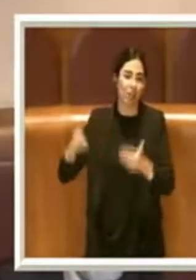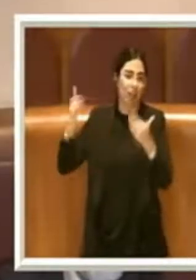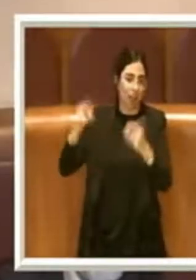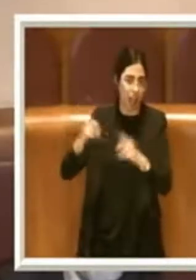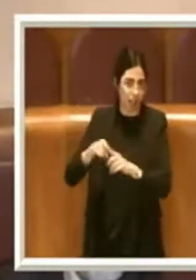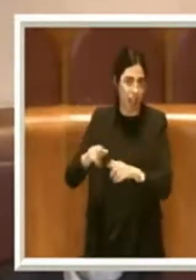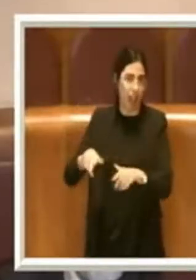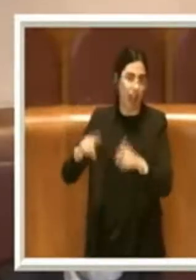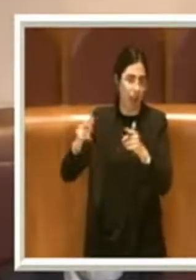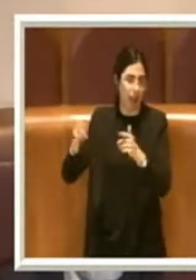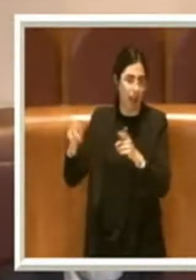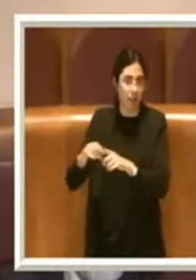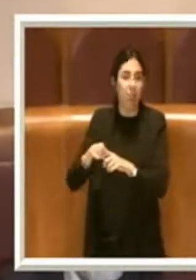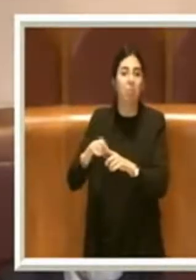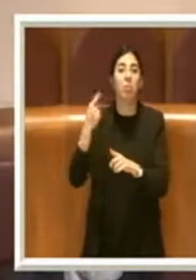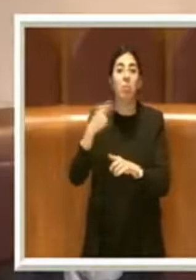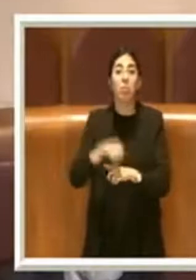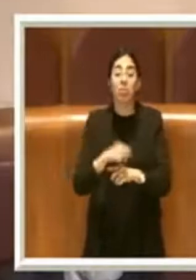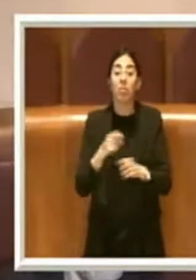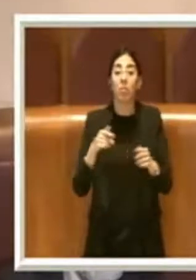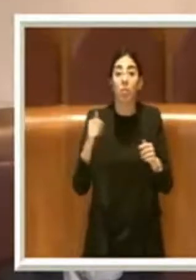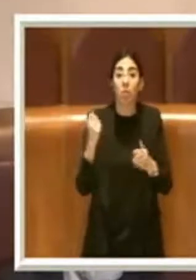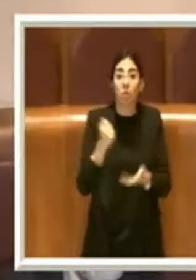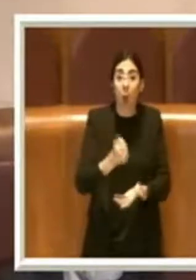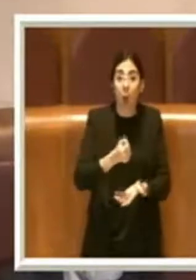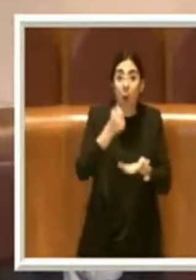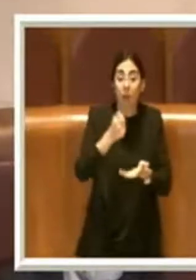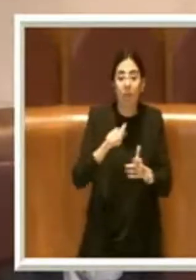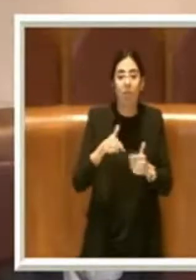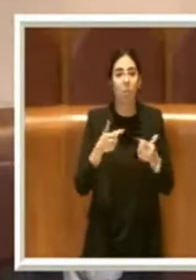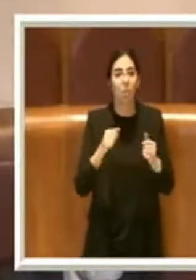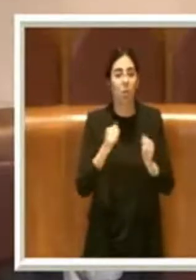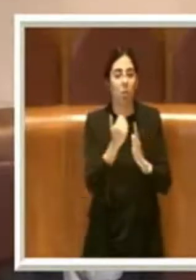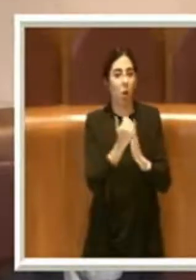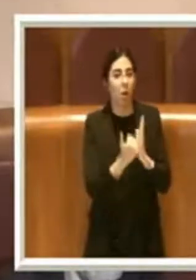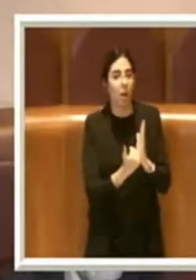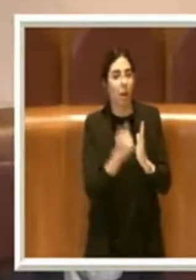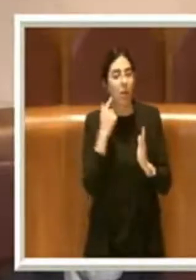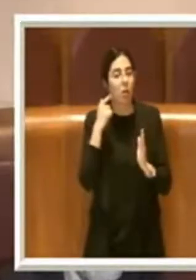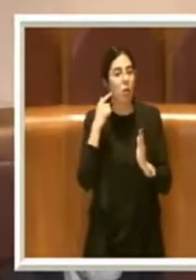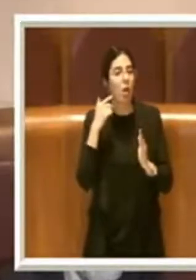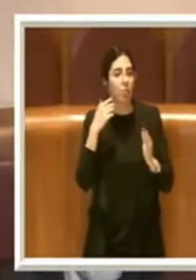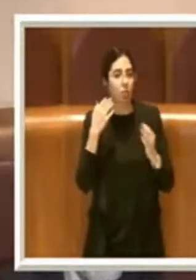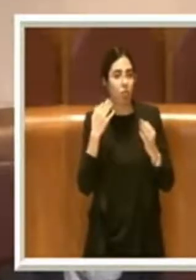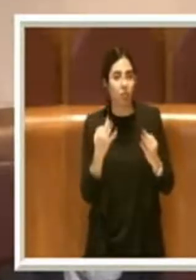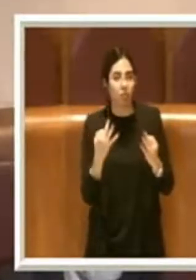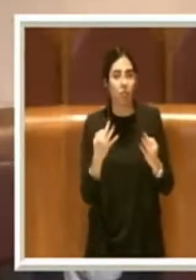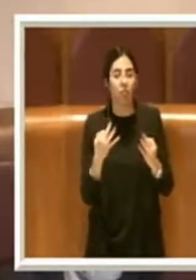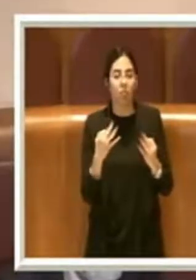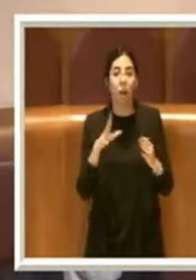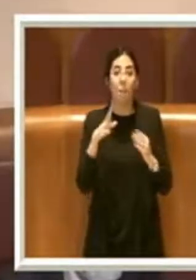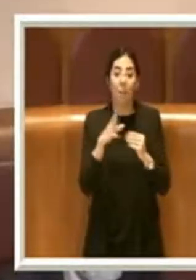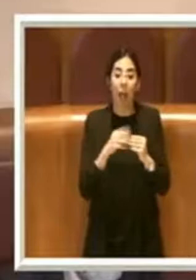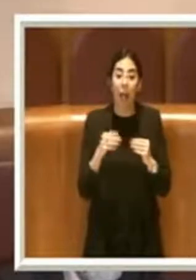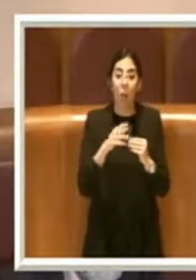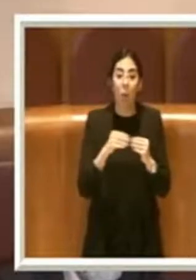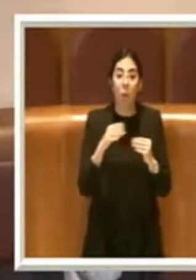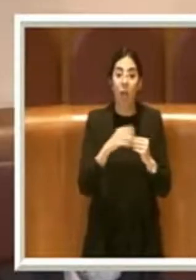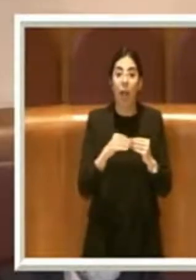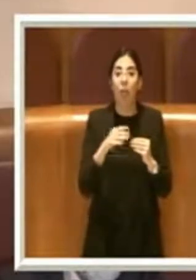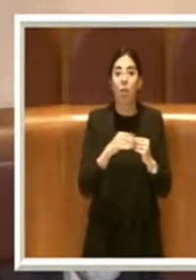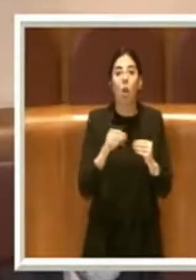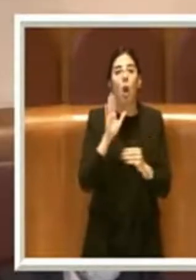permetteranno una programmazione accurata, permetteranno una manutenzione ordinaria e perciò non